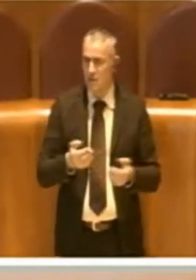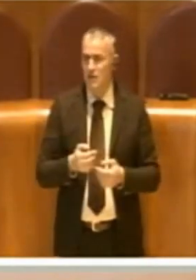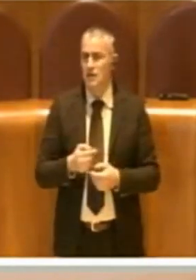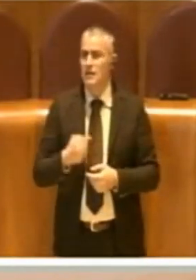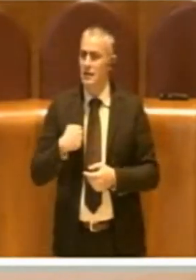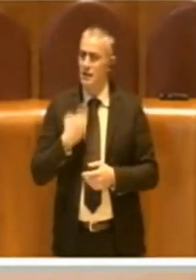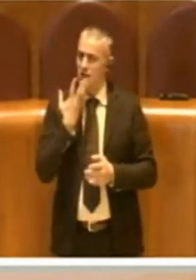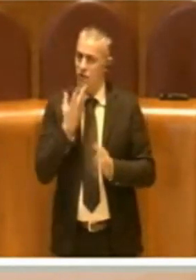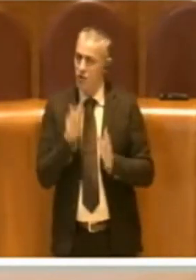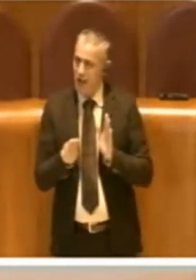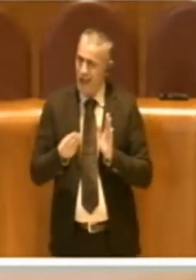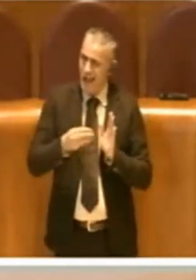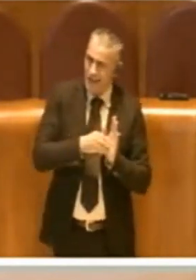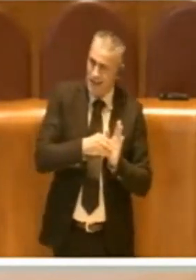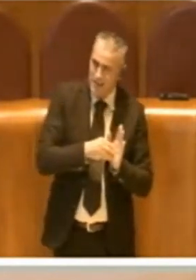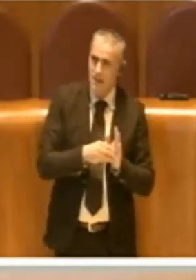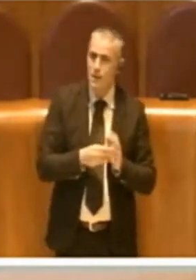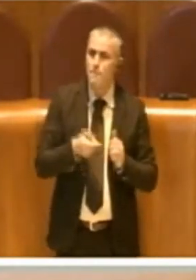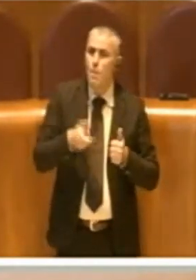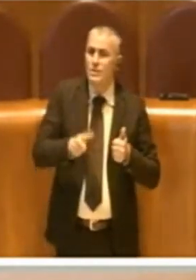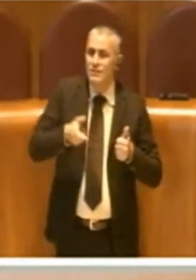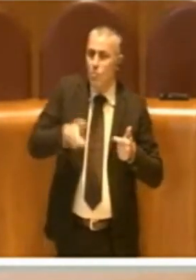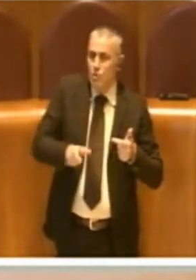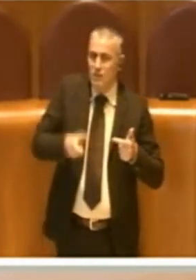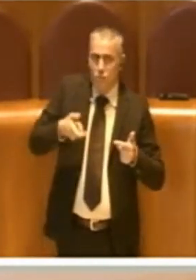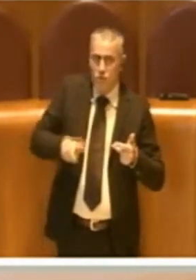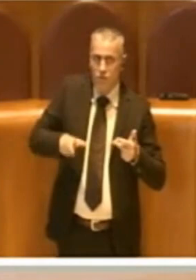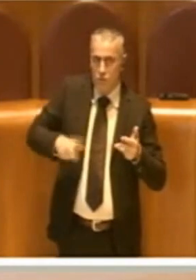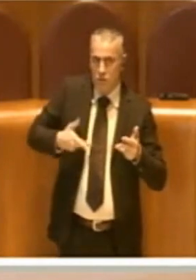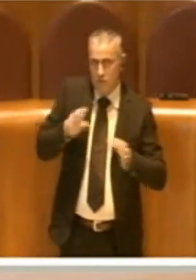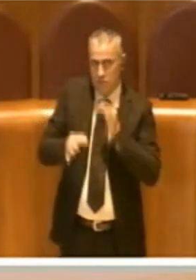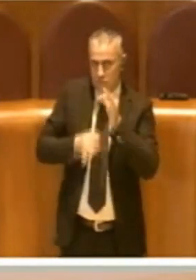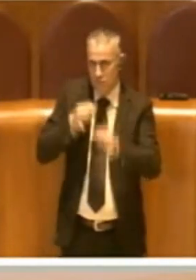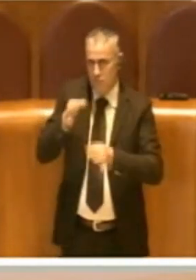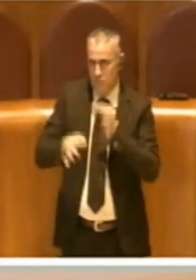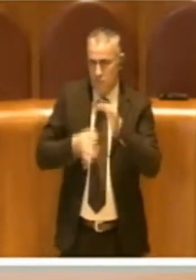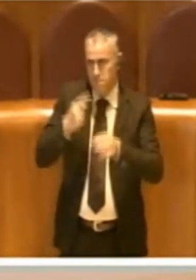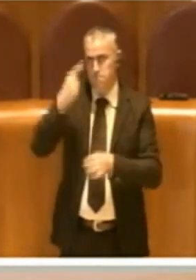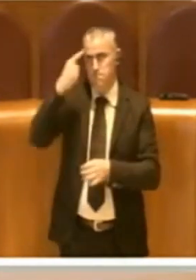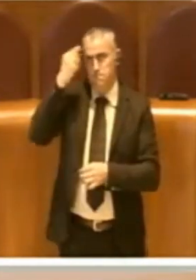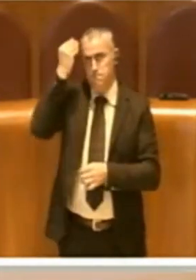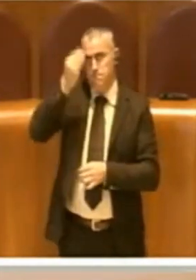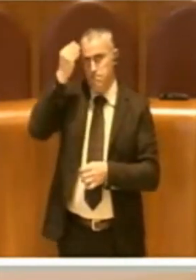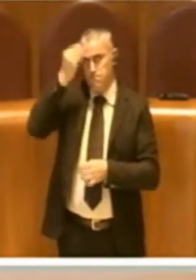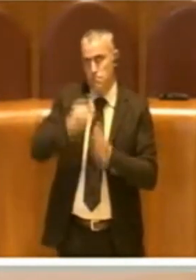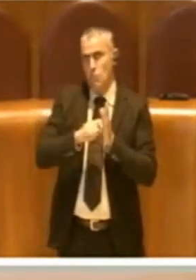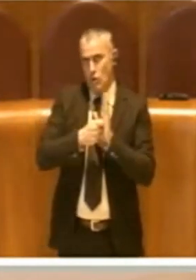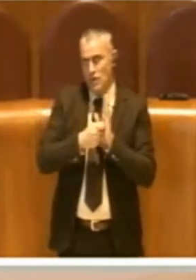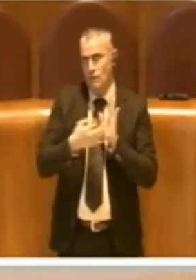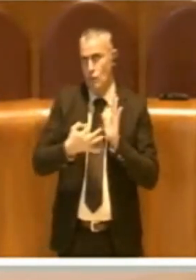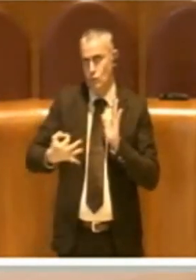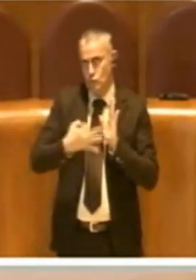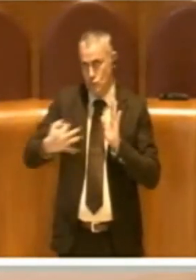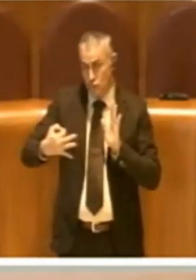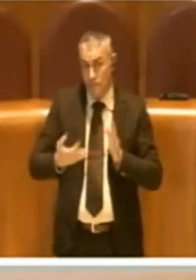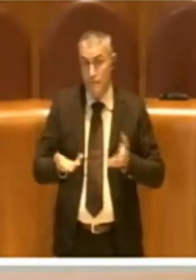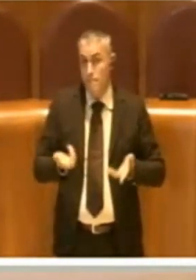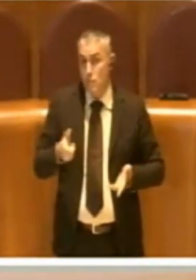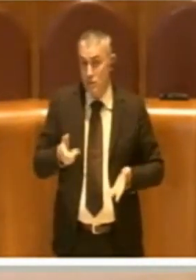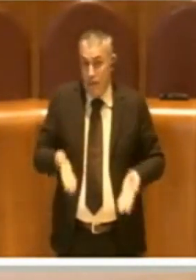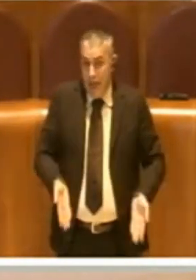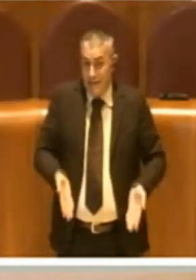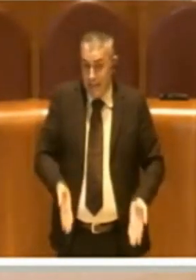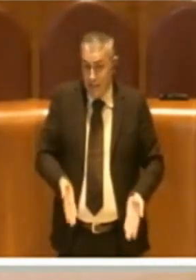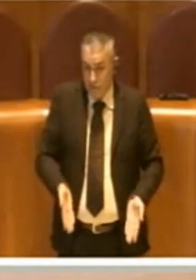Vorrei aggiungere quali sono appunto le motivazioni che ci hanno portato a pensare a questa modifica, ovvero attualmente ci